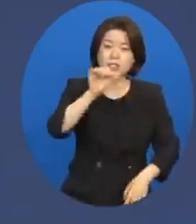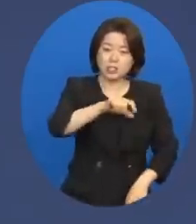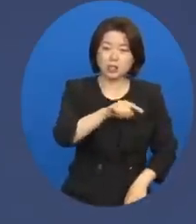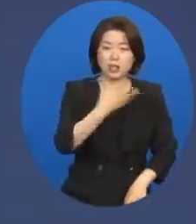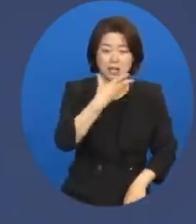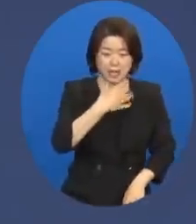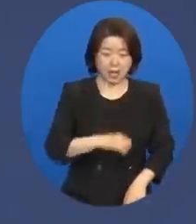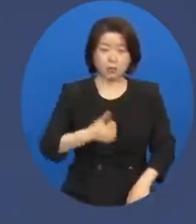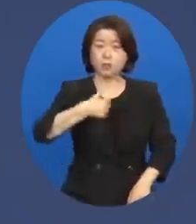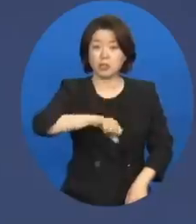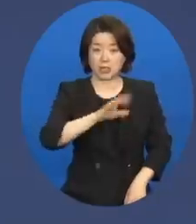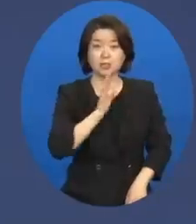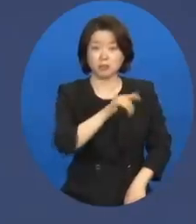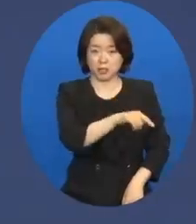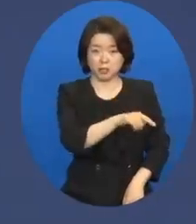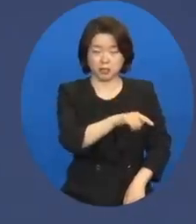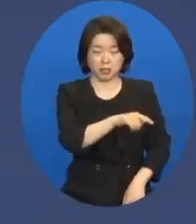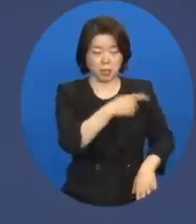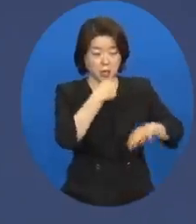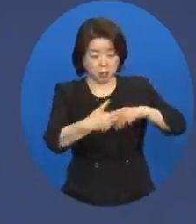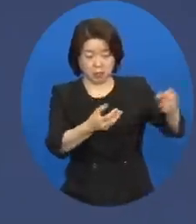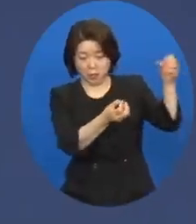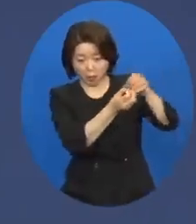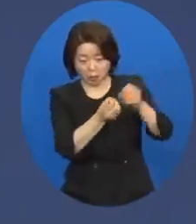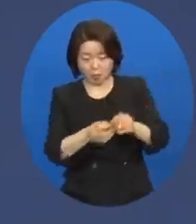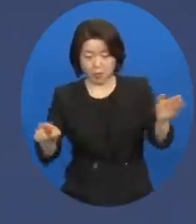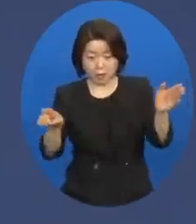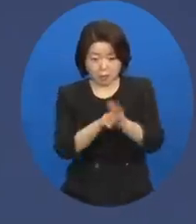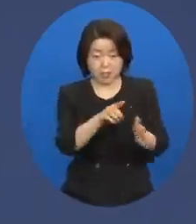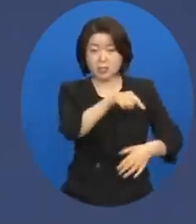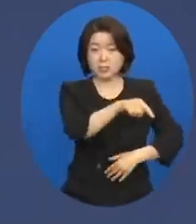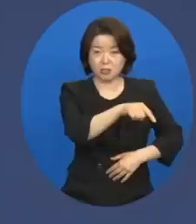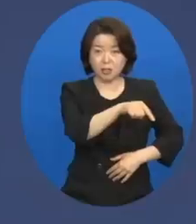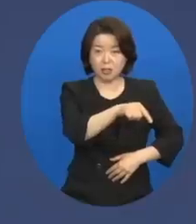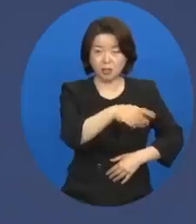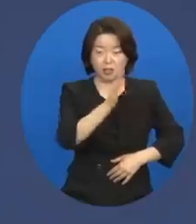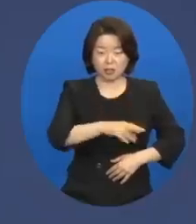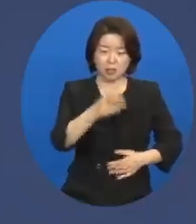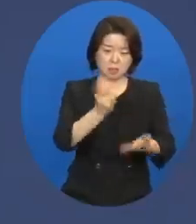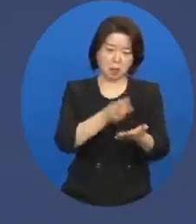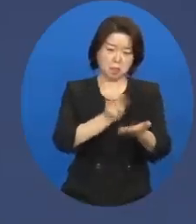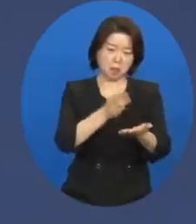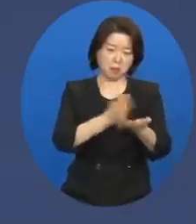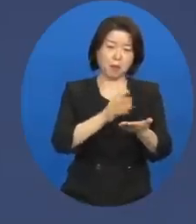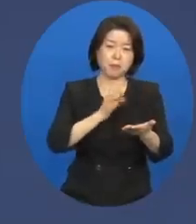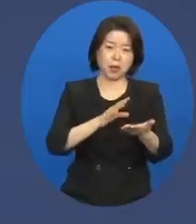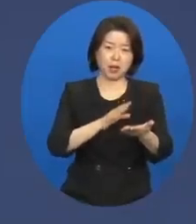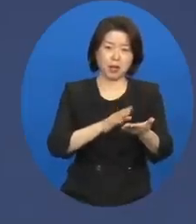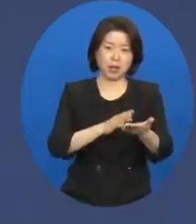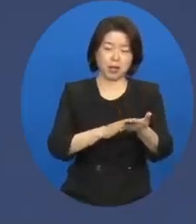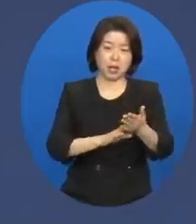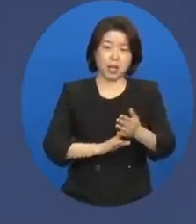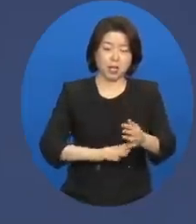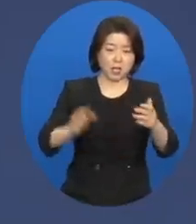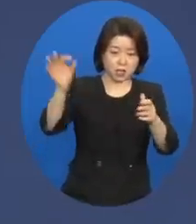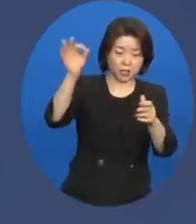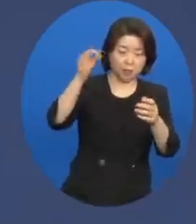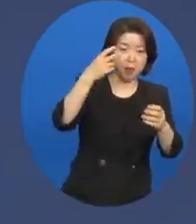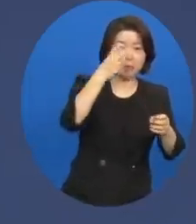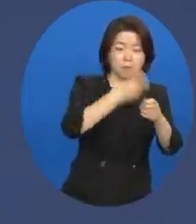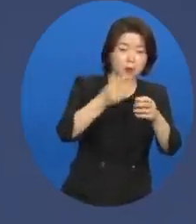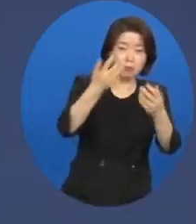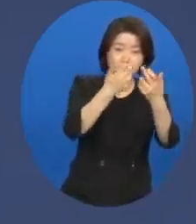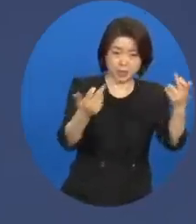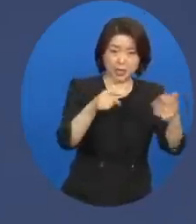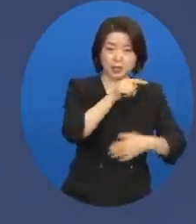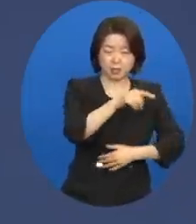아브라함의 자식인데, 혈통으로 믿는 모태신앙인데, 그렇게 율법을 시내산에서 율법을 받고 하나님의 기적